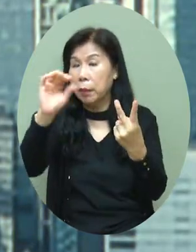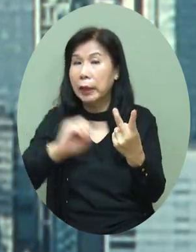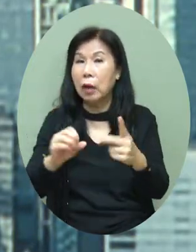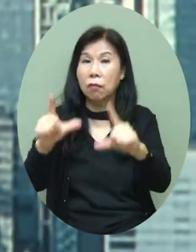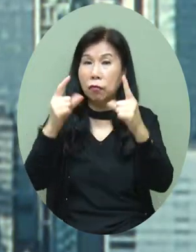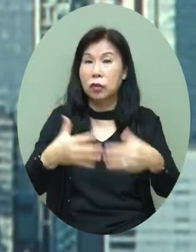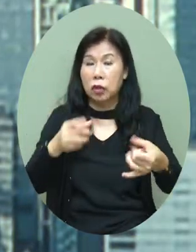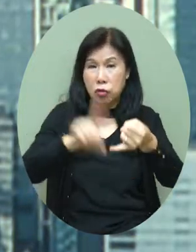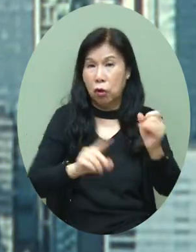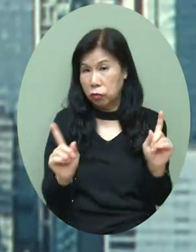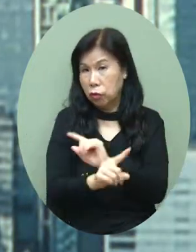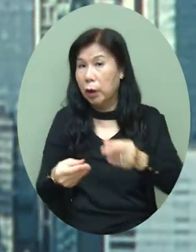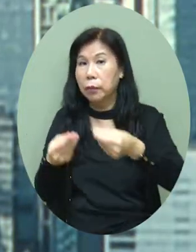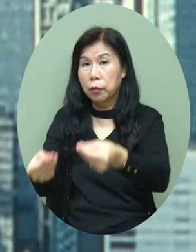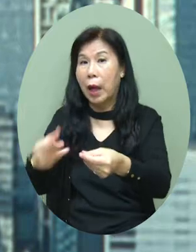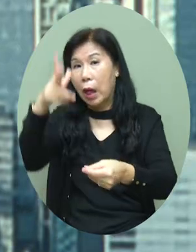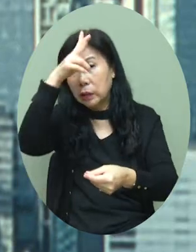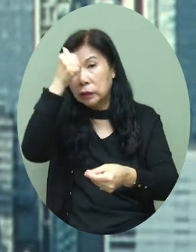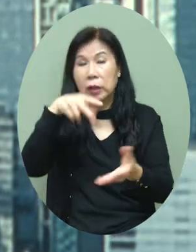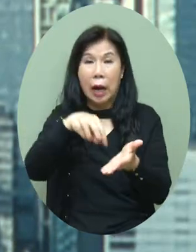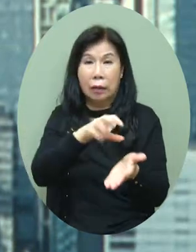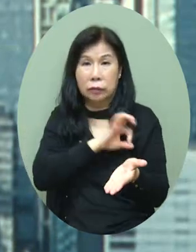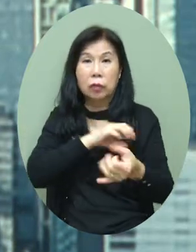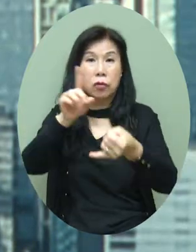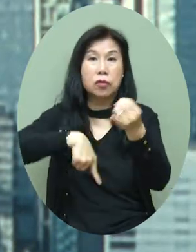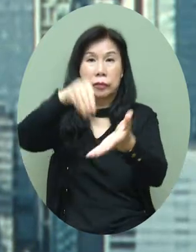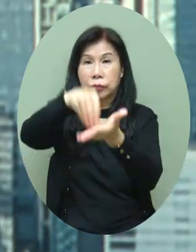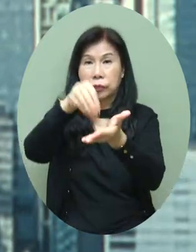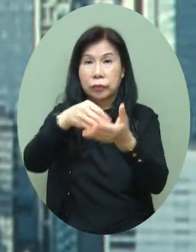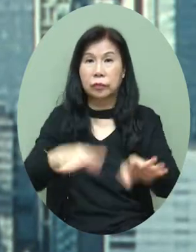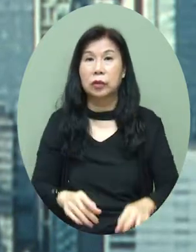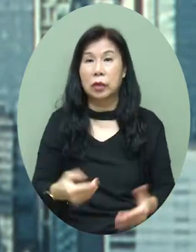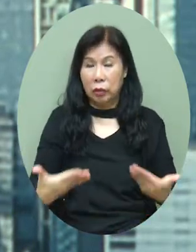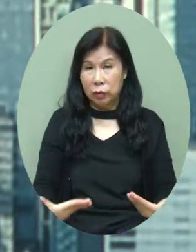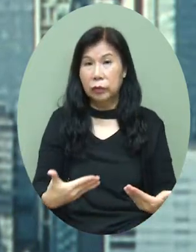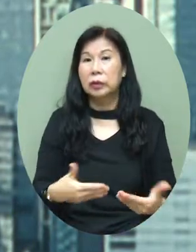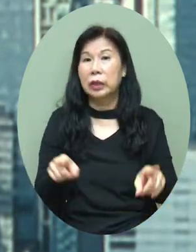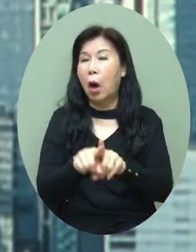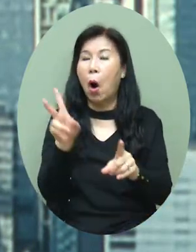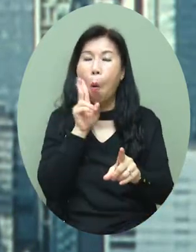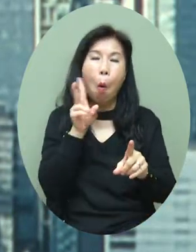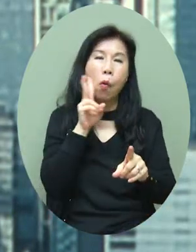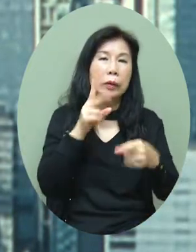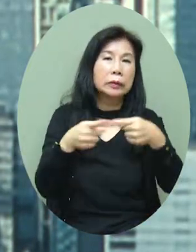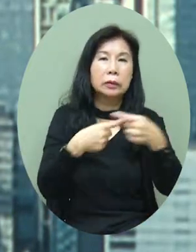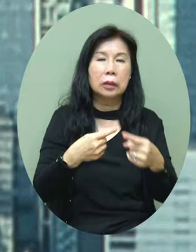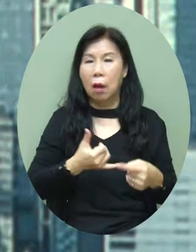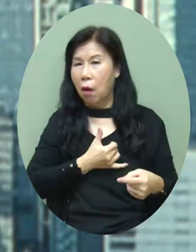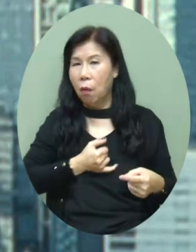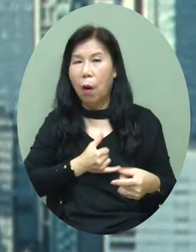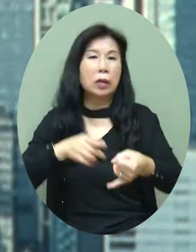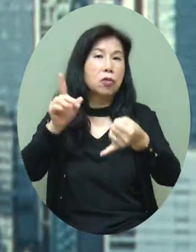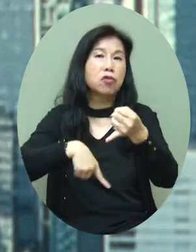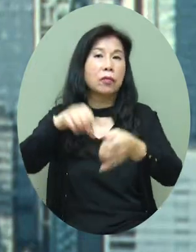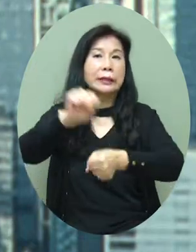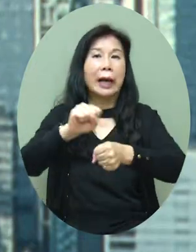再交翻俾行政長官會同行政會議去作最後決定。咁我諗我喺呢度呢，就唔係好適宜去猜度嗰個最後嘅